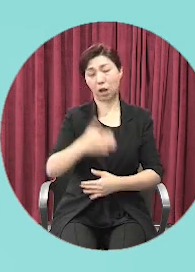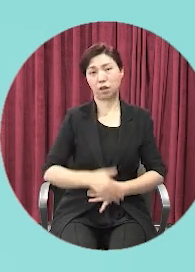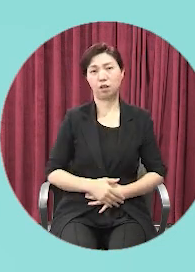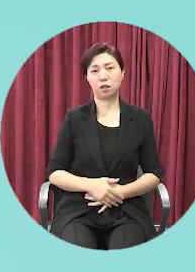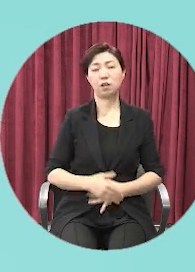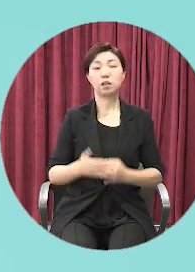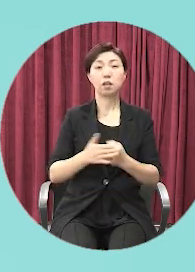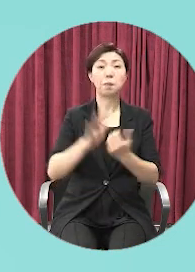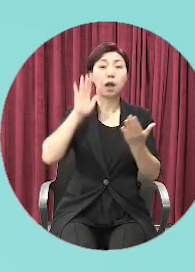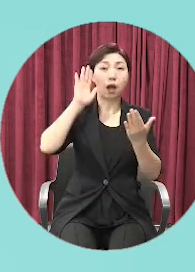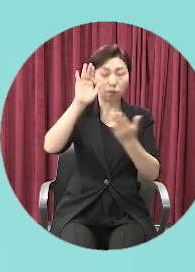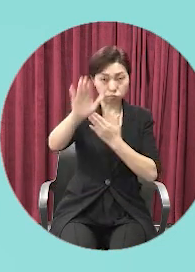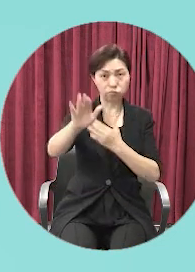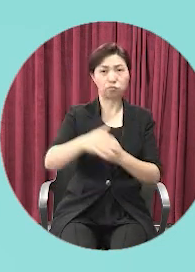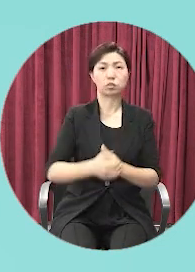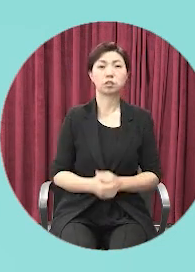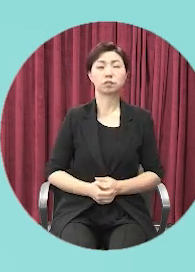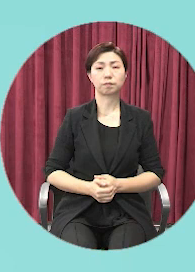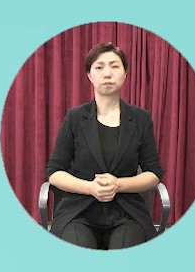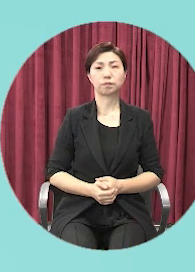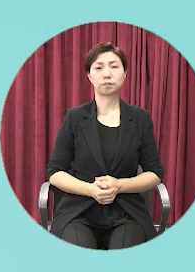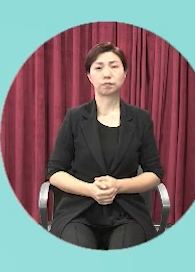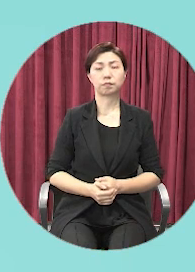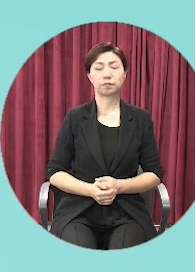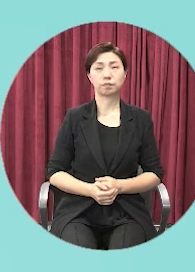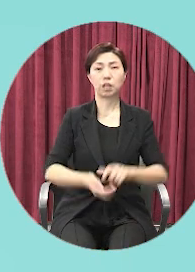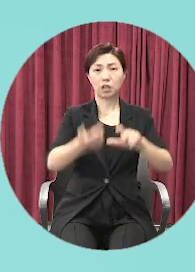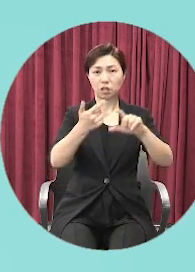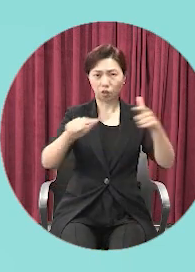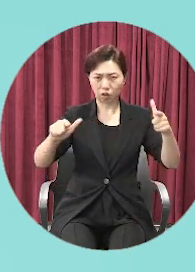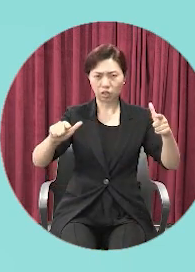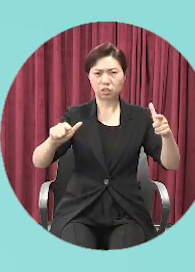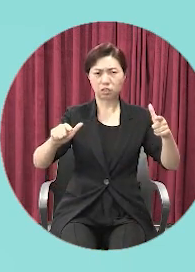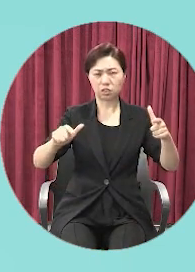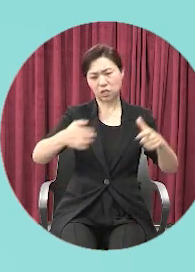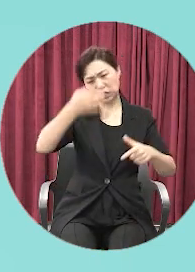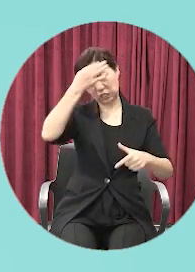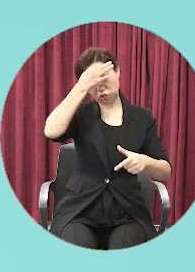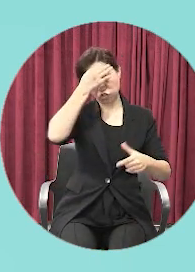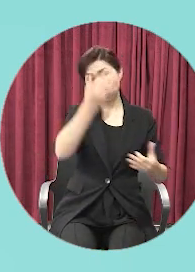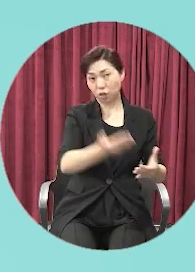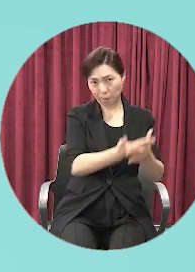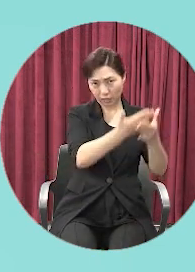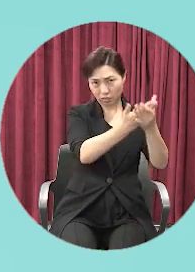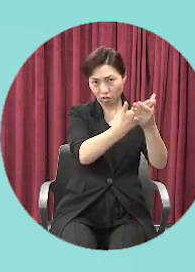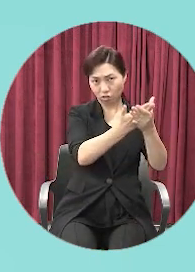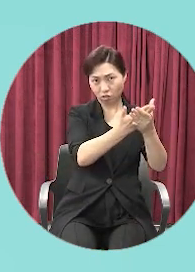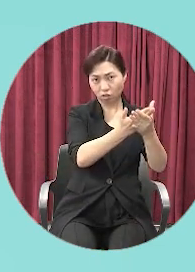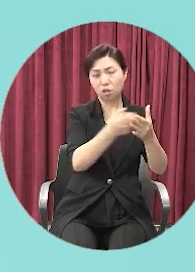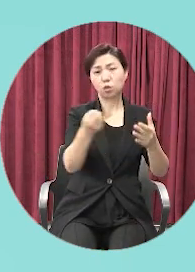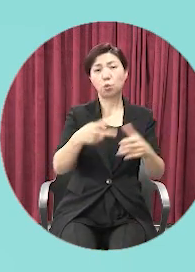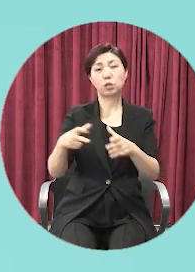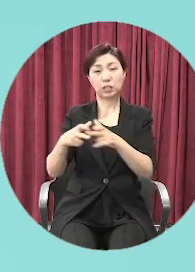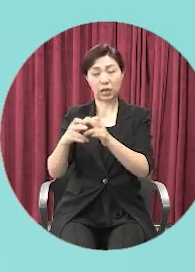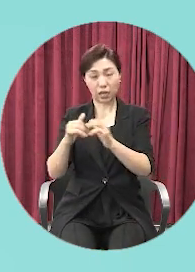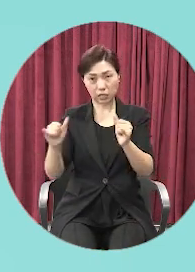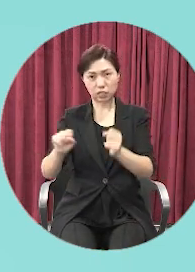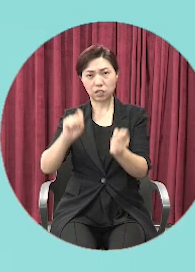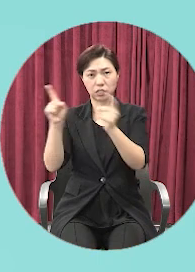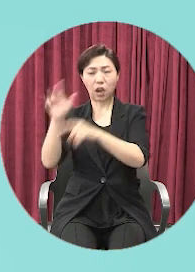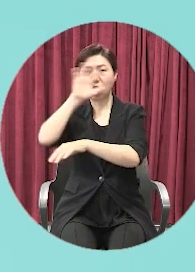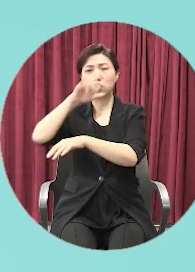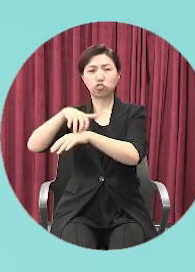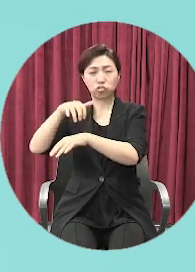때는 앞으로 이렇게 여러 가지 다양한 기술 발전과 그리고 장애인 혹은 재활 훈련 이런